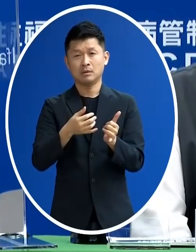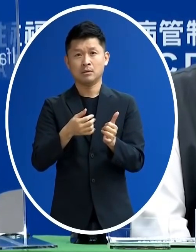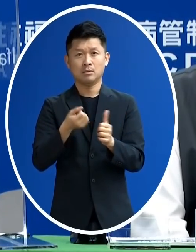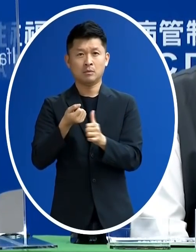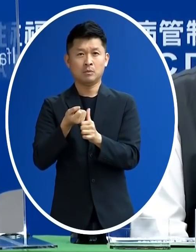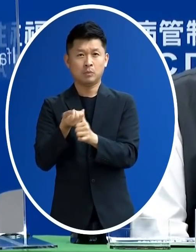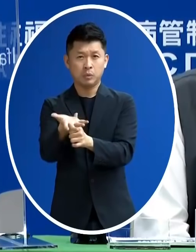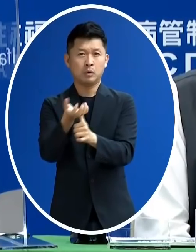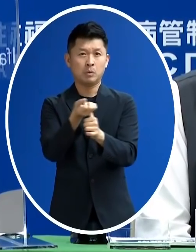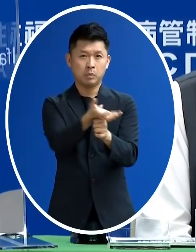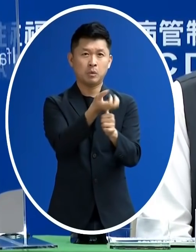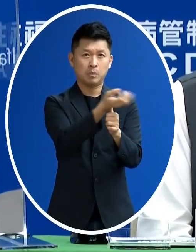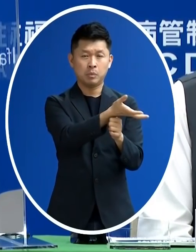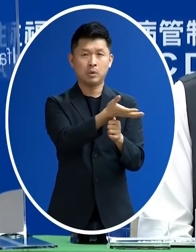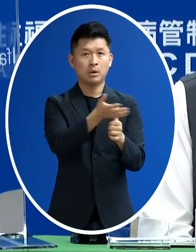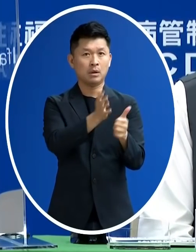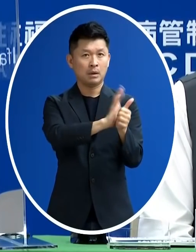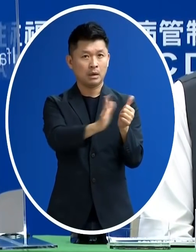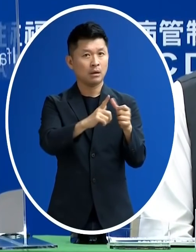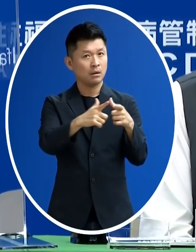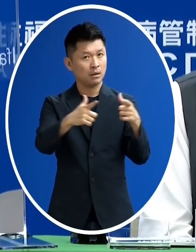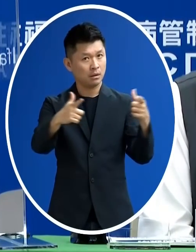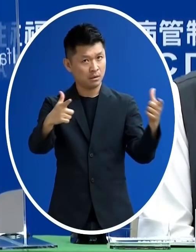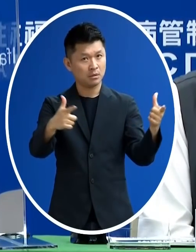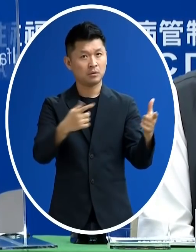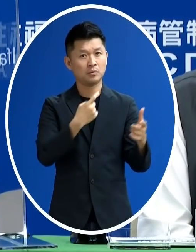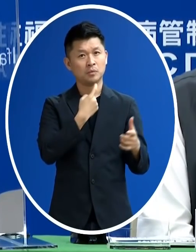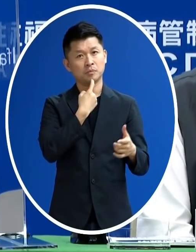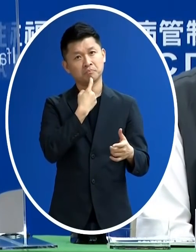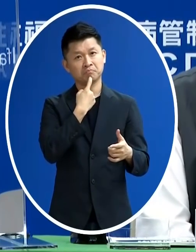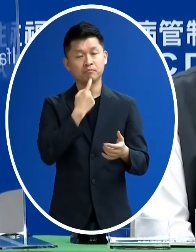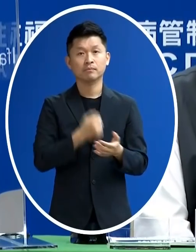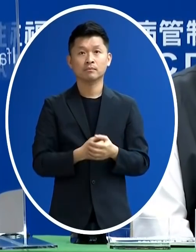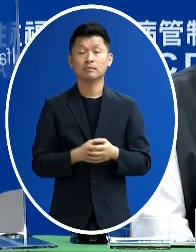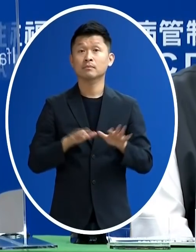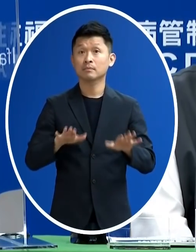影响的层面可能也会比较多。不过相关的医调都在进行中。